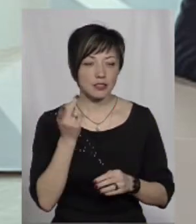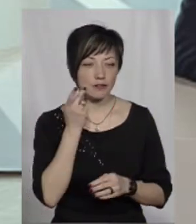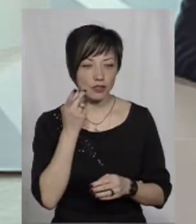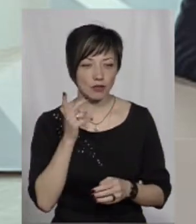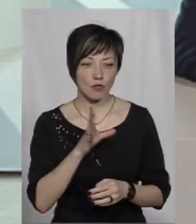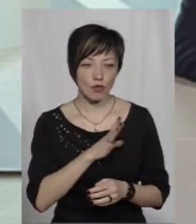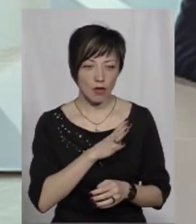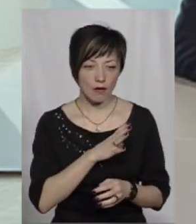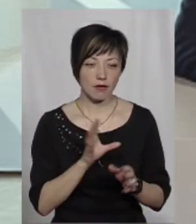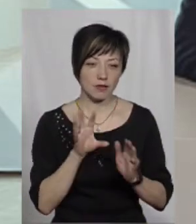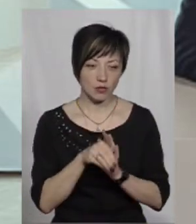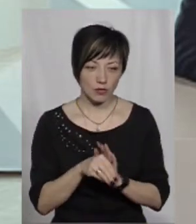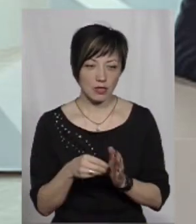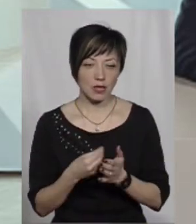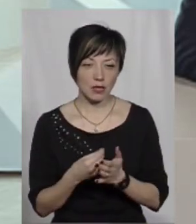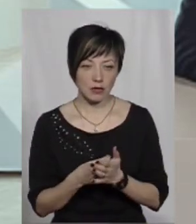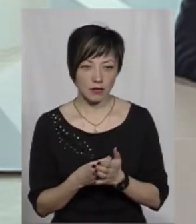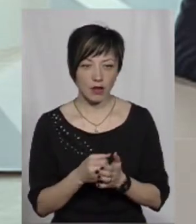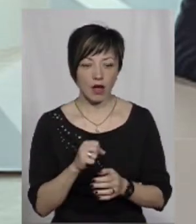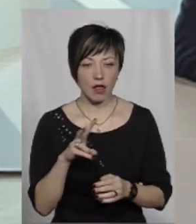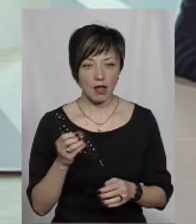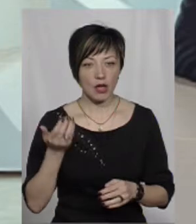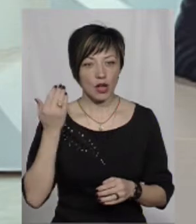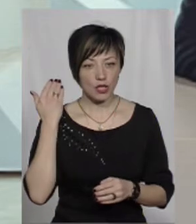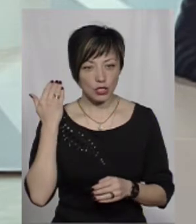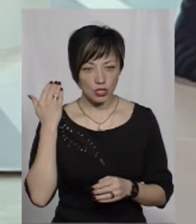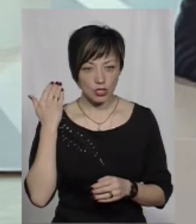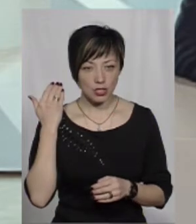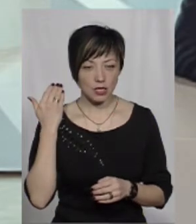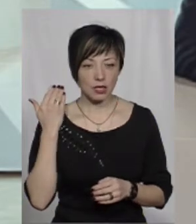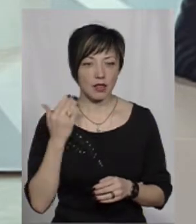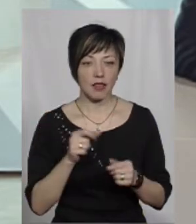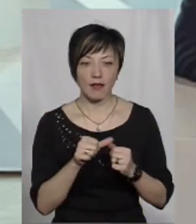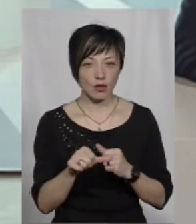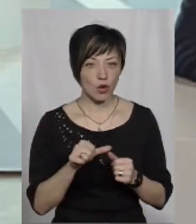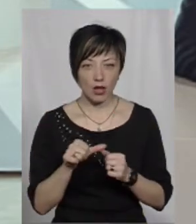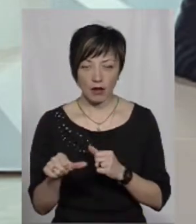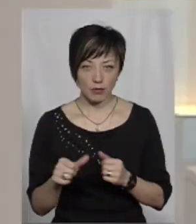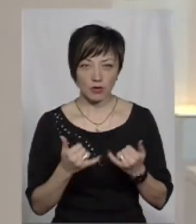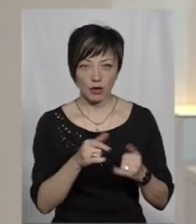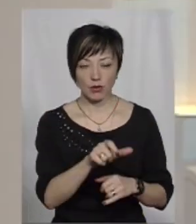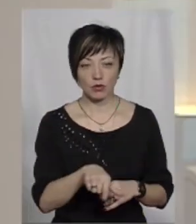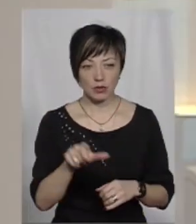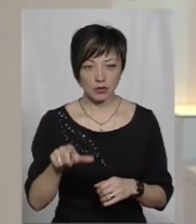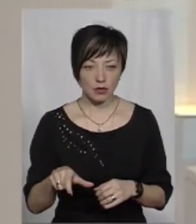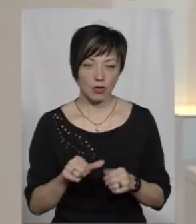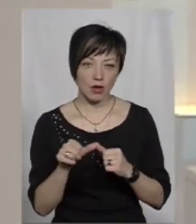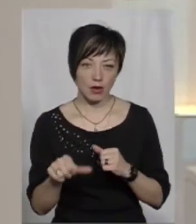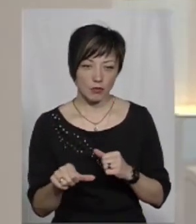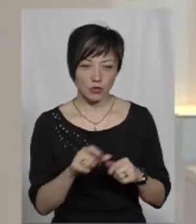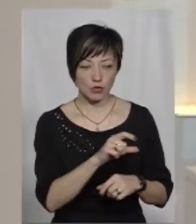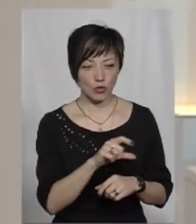завжди була в складовій тарифу. Але якщо раніше її не відокремлювали для споживача